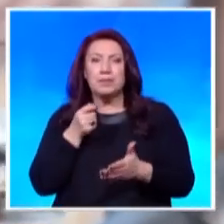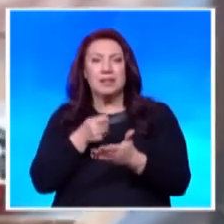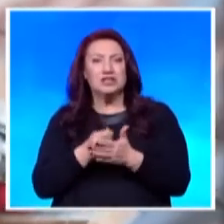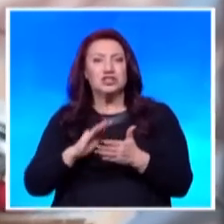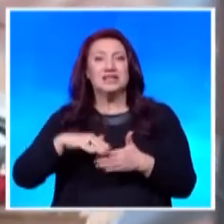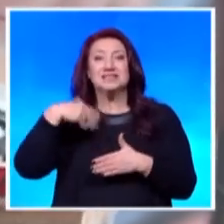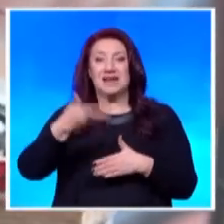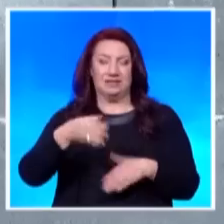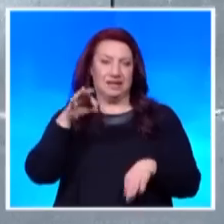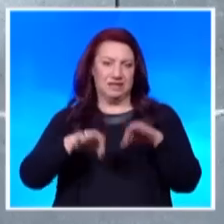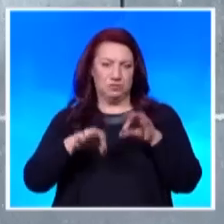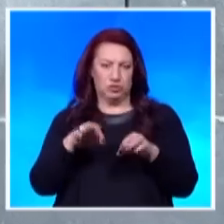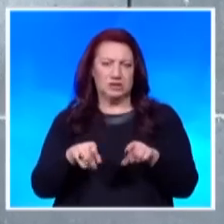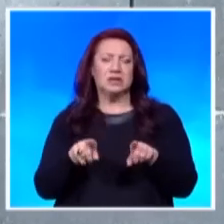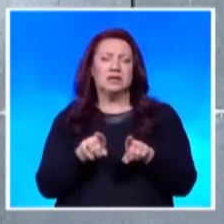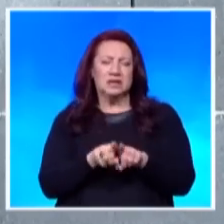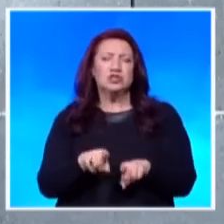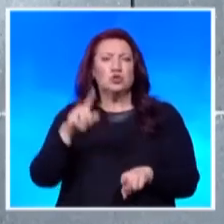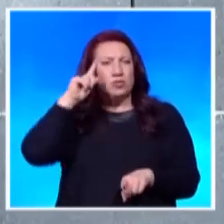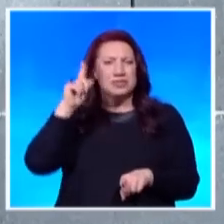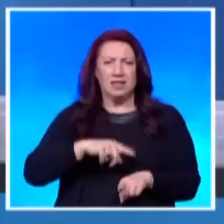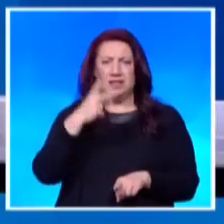ще се провеждат включително и в изборния ден.